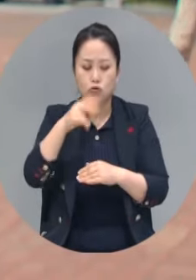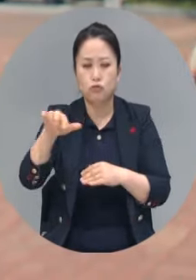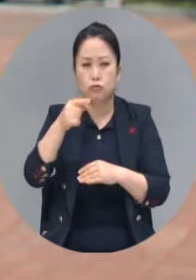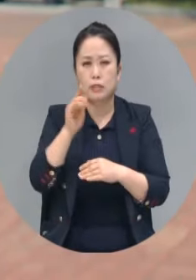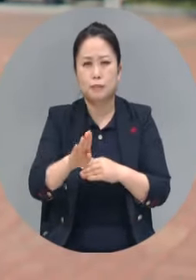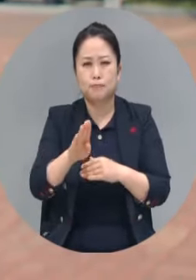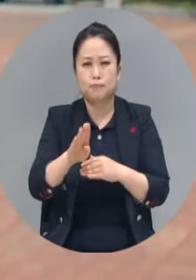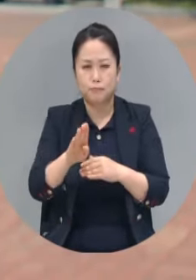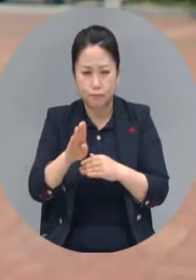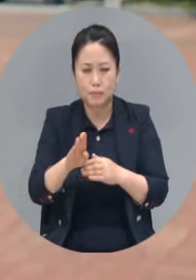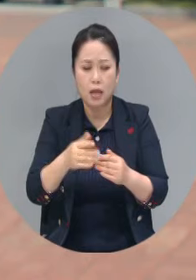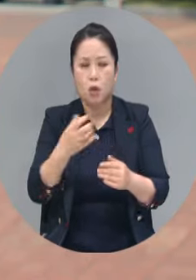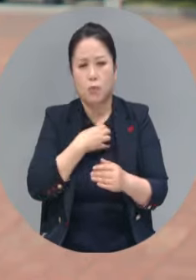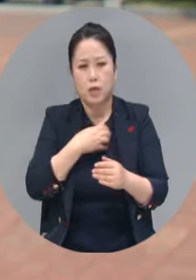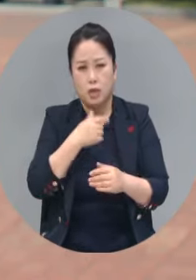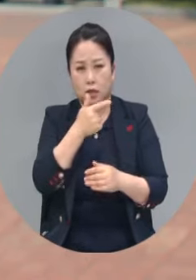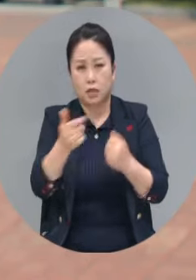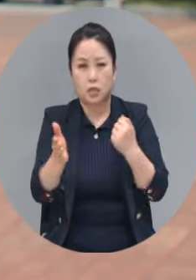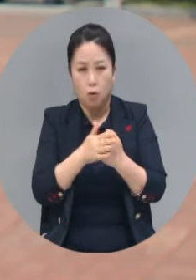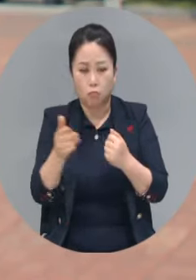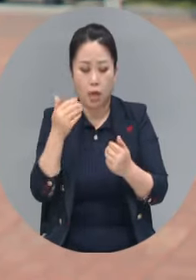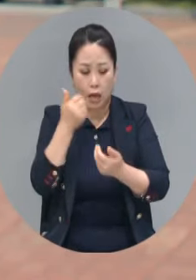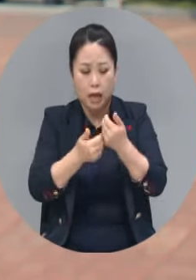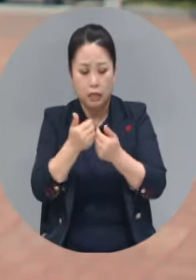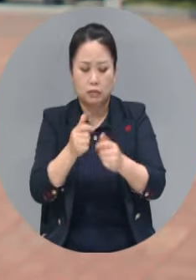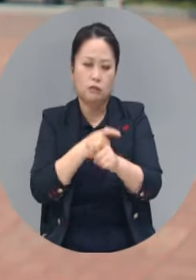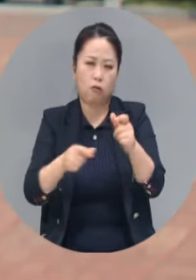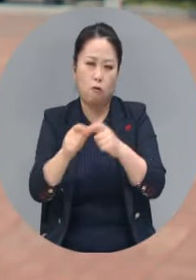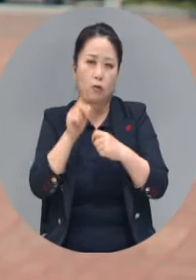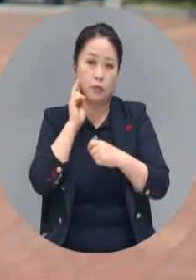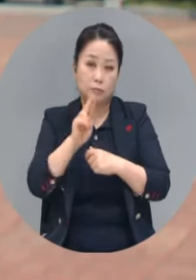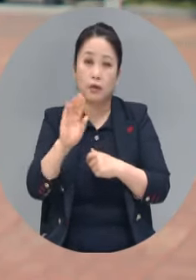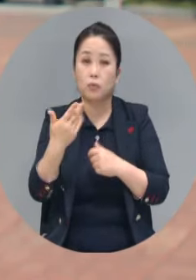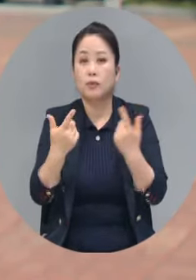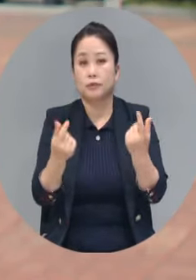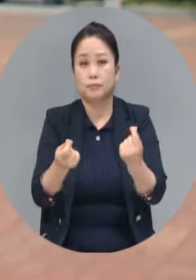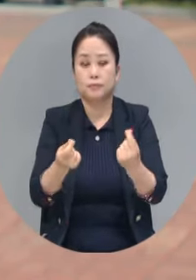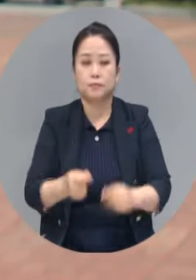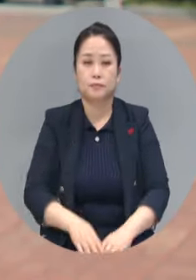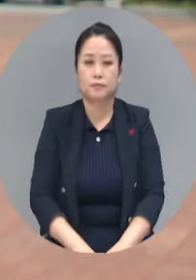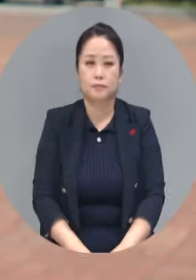갈등의 골은 더욱 깊어지는 모습입니다. MBC 뉴스 서준석입니다.